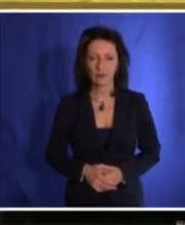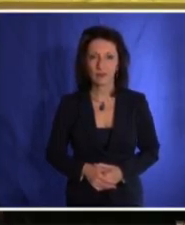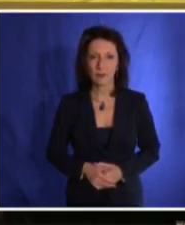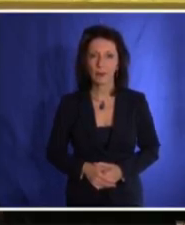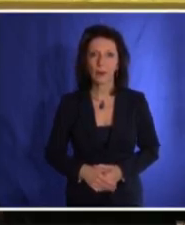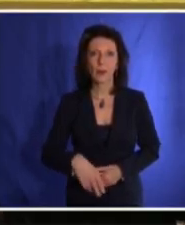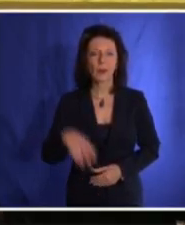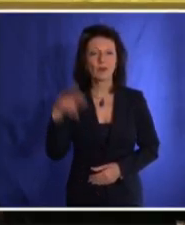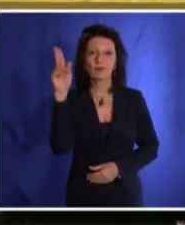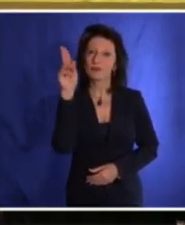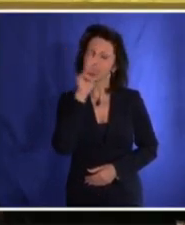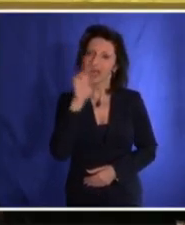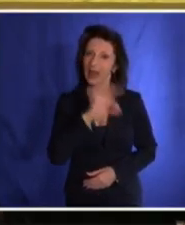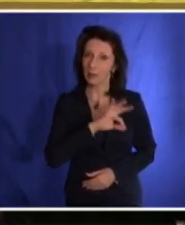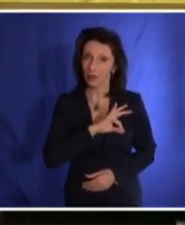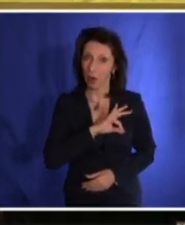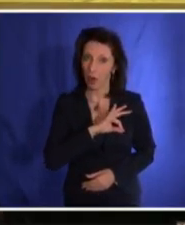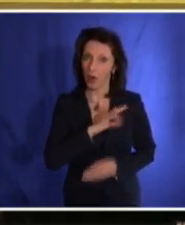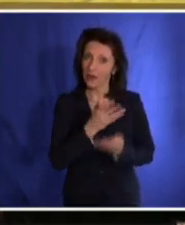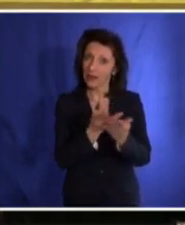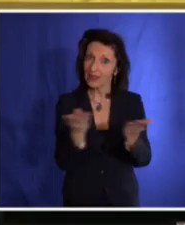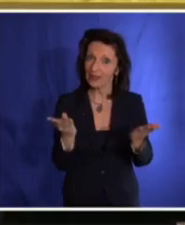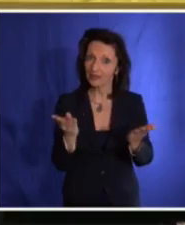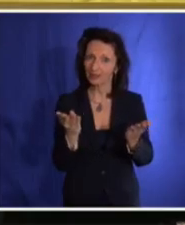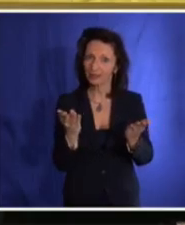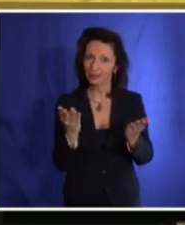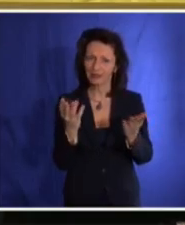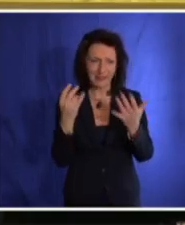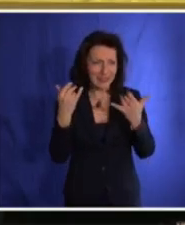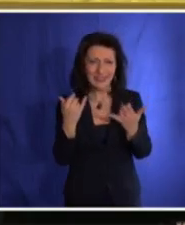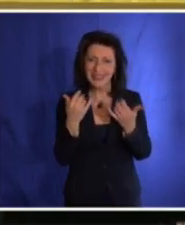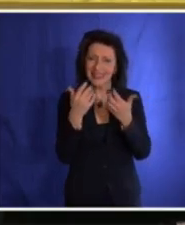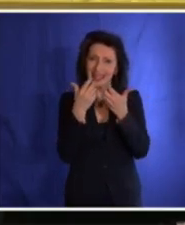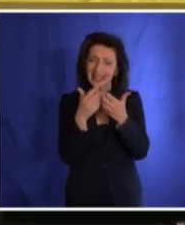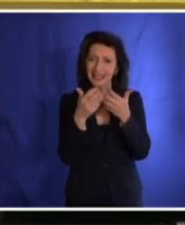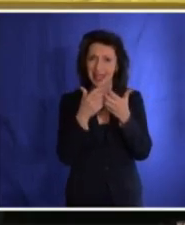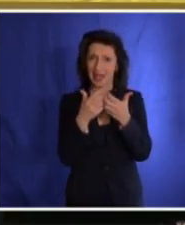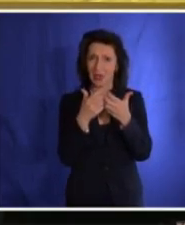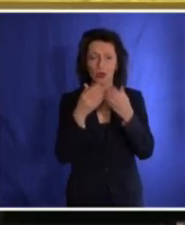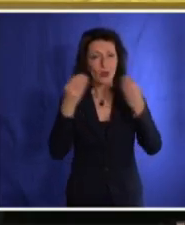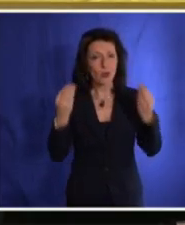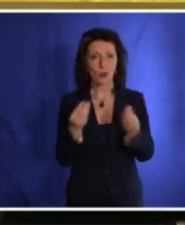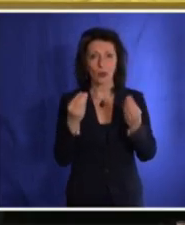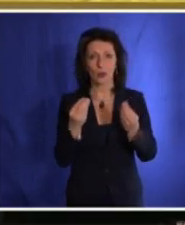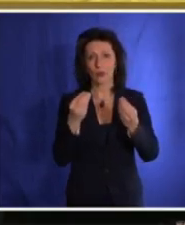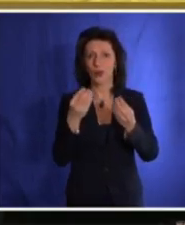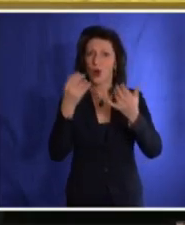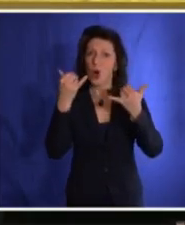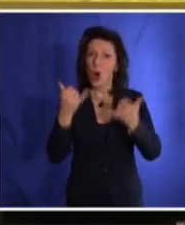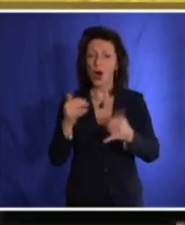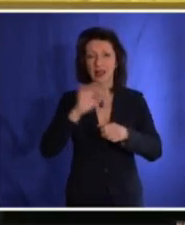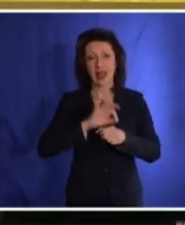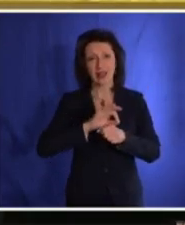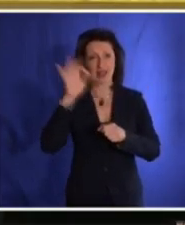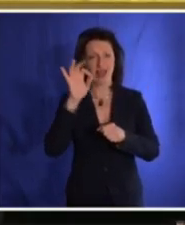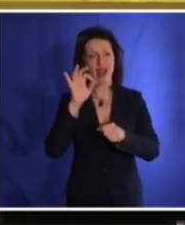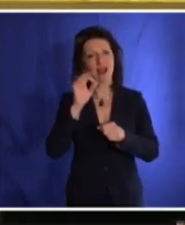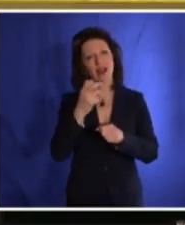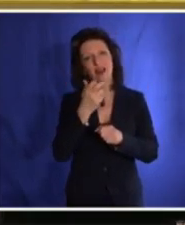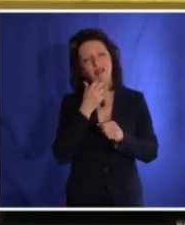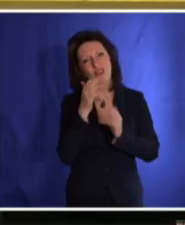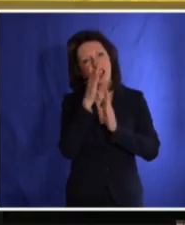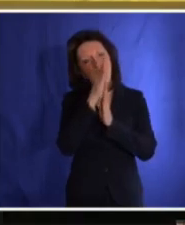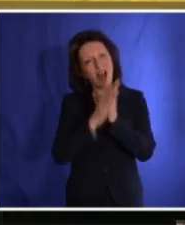Liebe Freunde, ich erzähle euch das alles, weil ich heute diesen Tag beginnen möchte, mich nicht